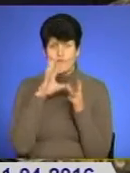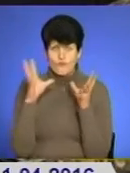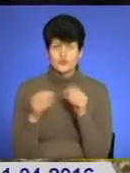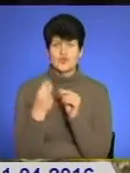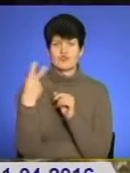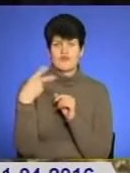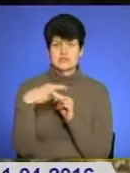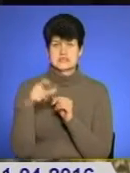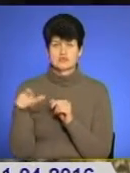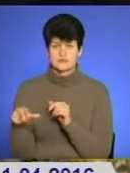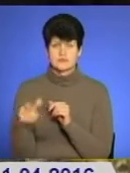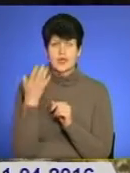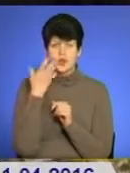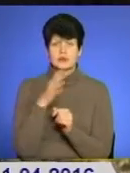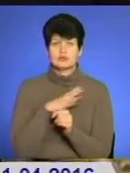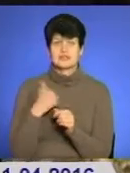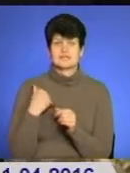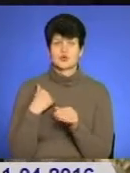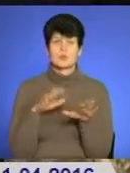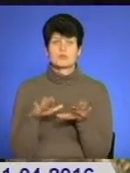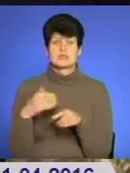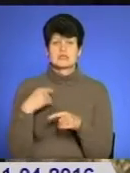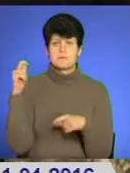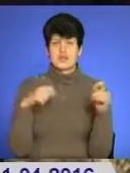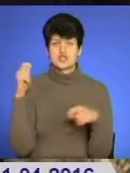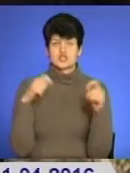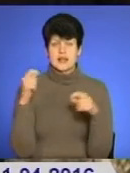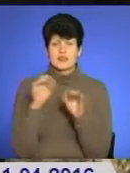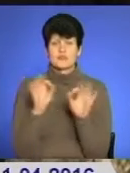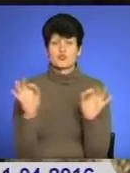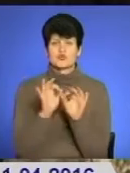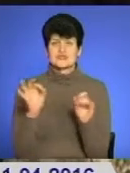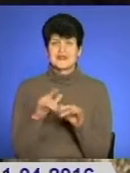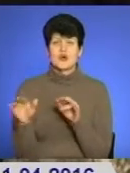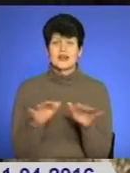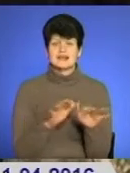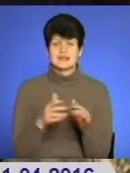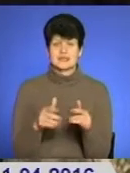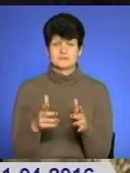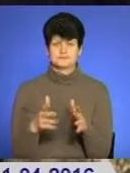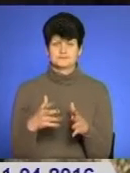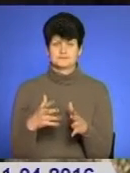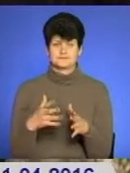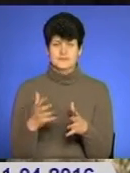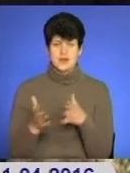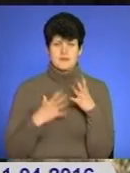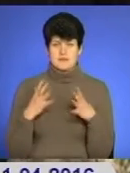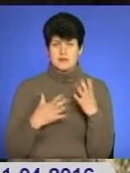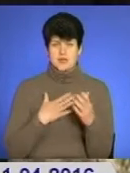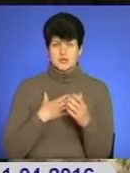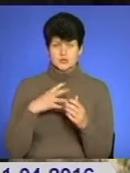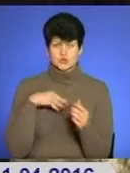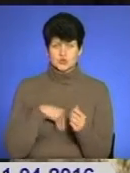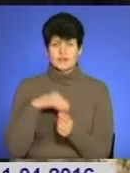чоловік. Коли ми були на військових посадах, то до нас приїжджали музиканти, приїжджали оркестри, які піднімали наш бойовий і моральний дух і нагадували